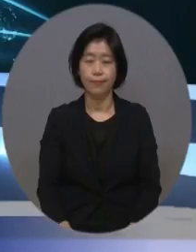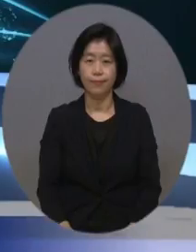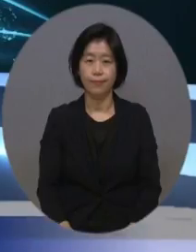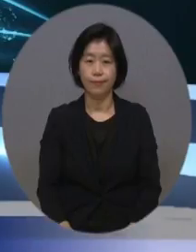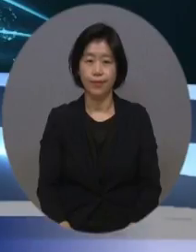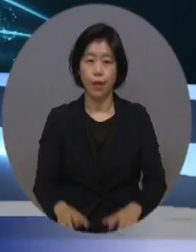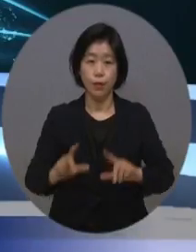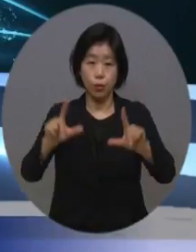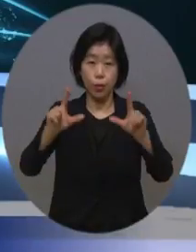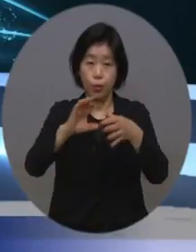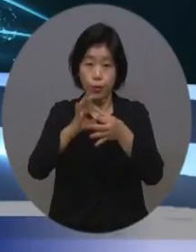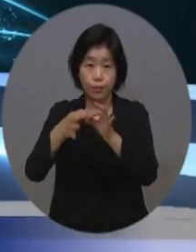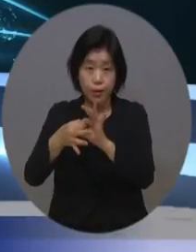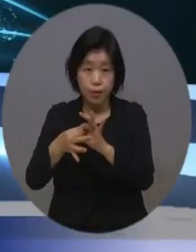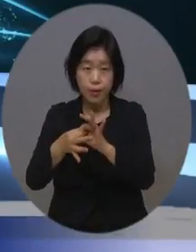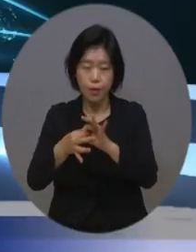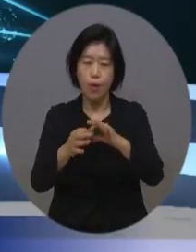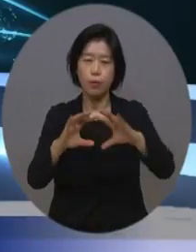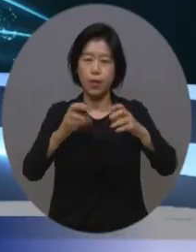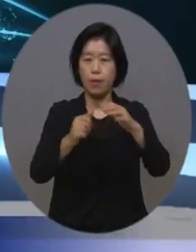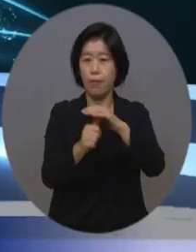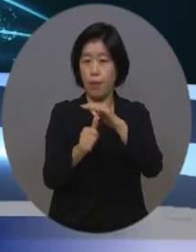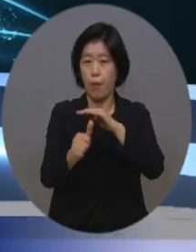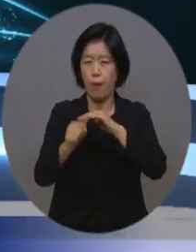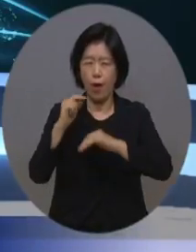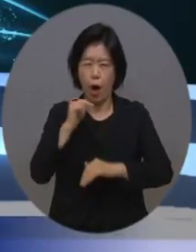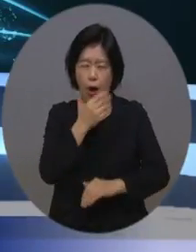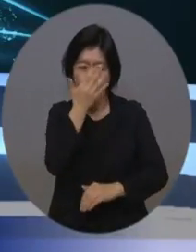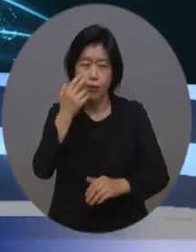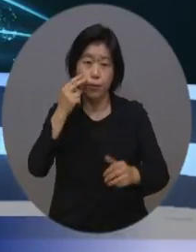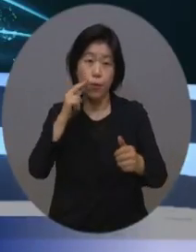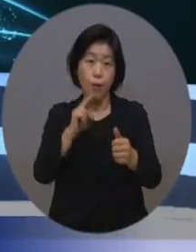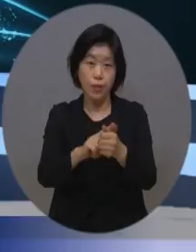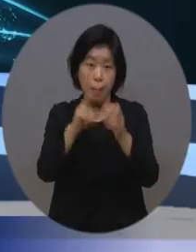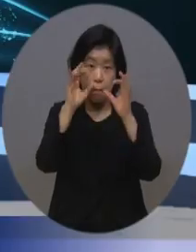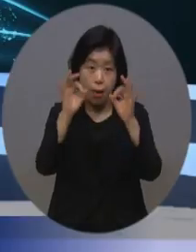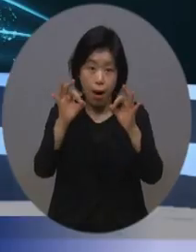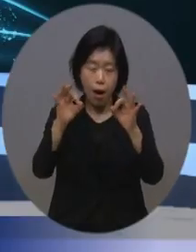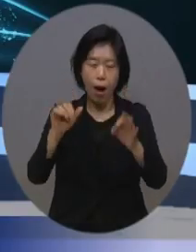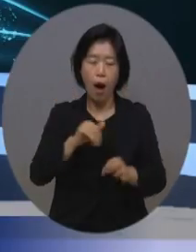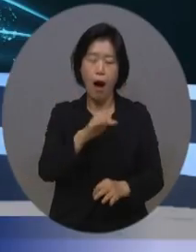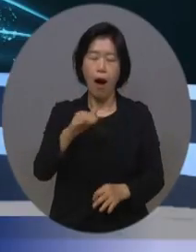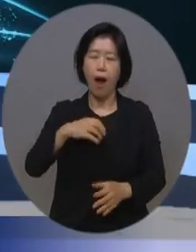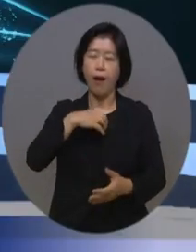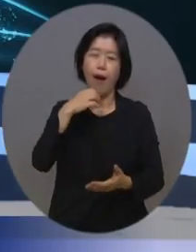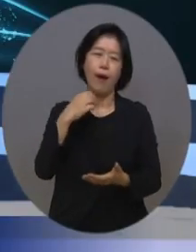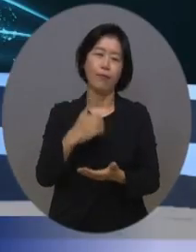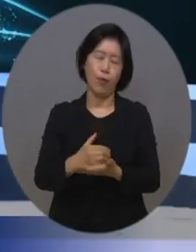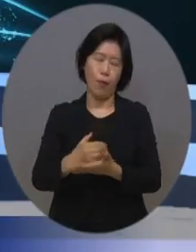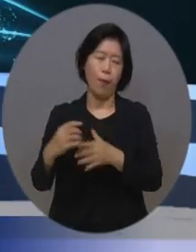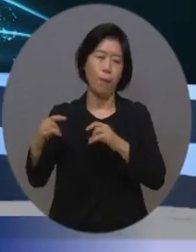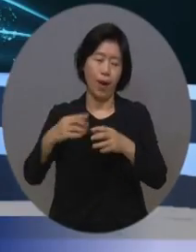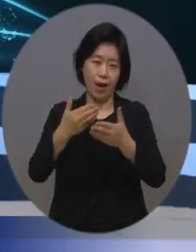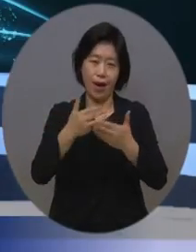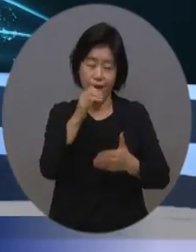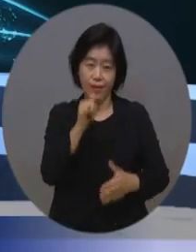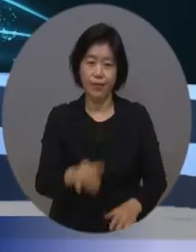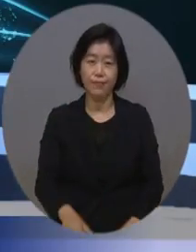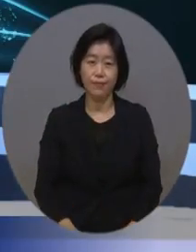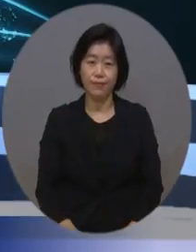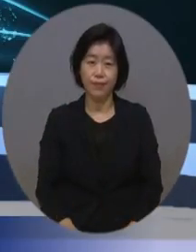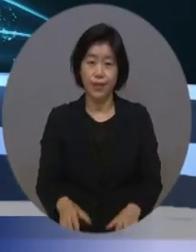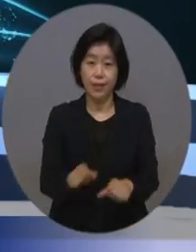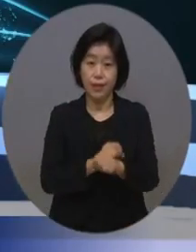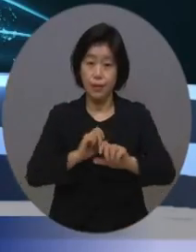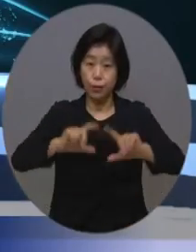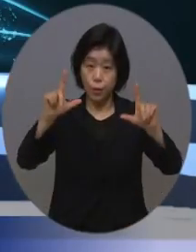도쿄 올림픽에서 국가대표 선수들의 아름다운 도전이 대한민국 국민들에게 큰 위로와 감동을 주었는데요 이렇게